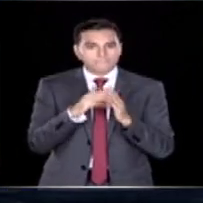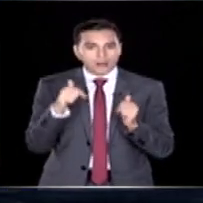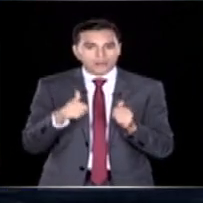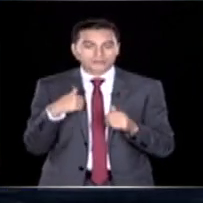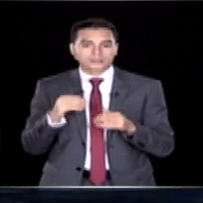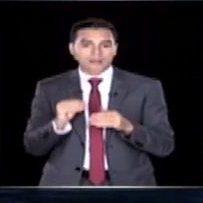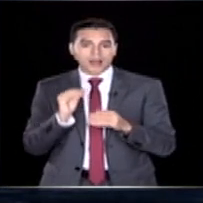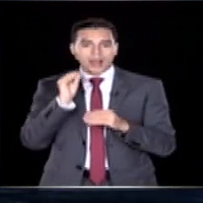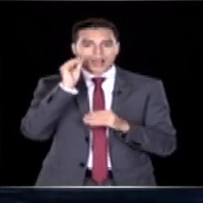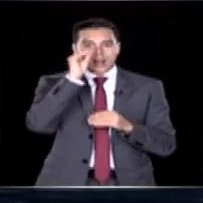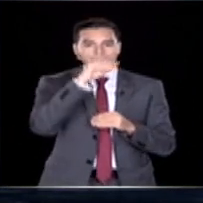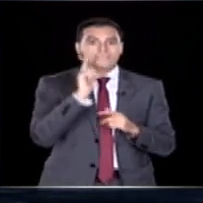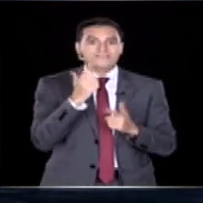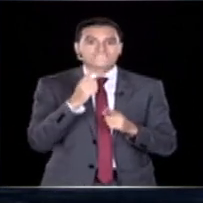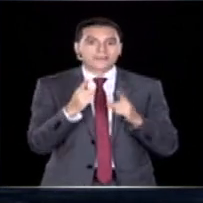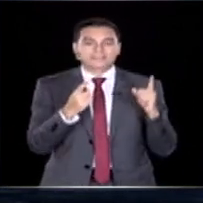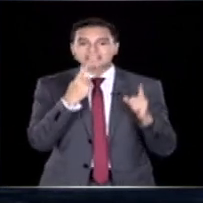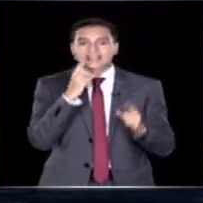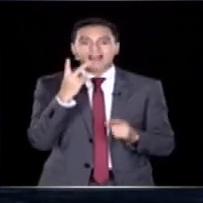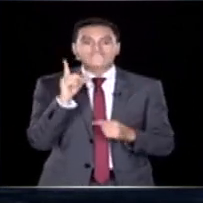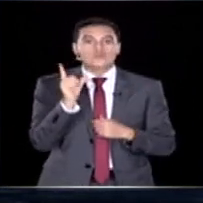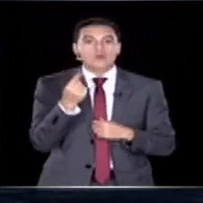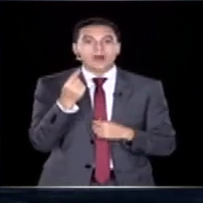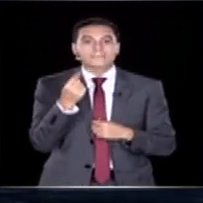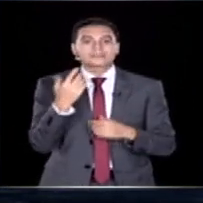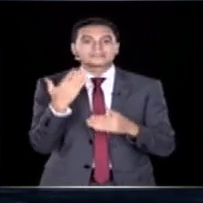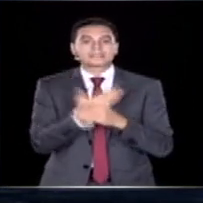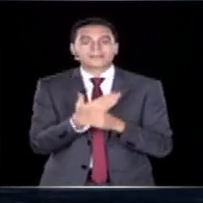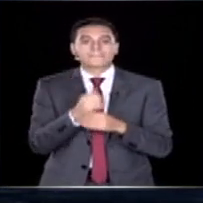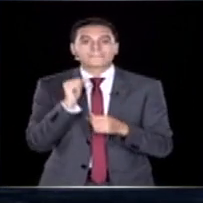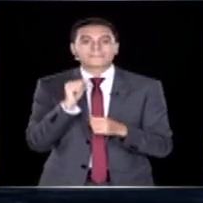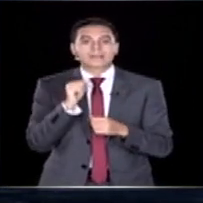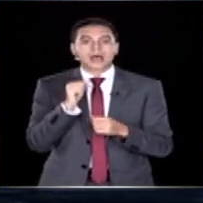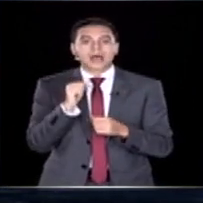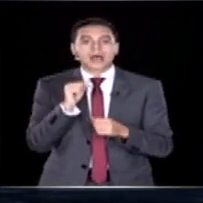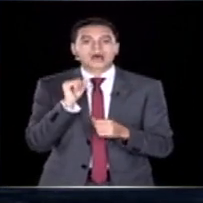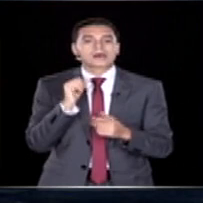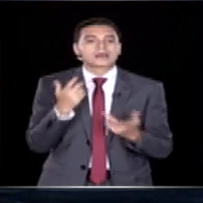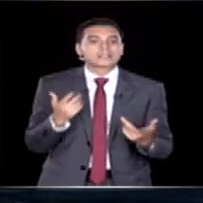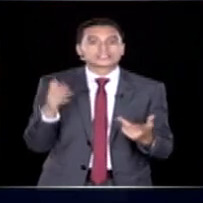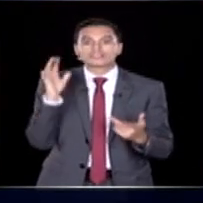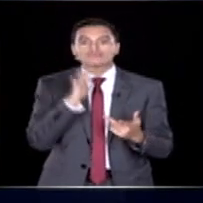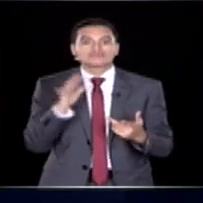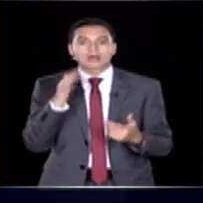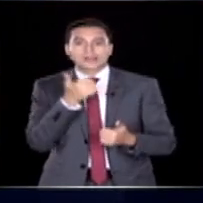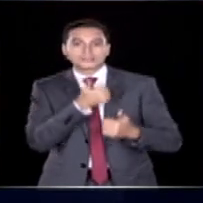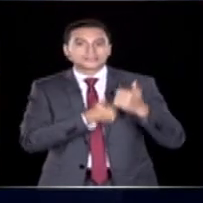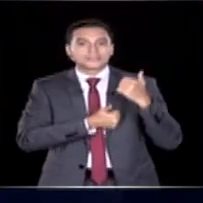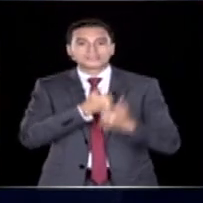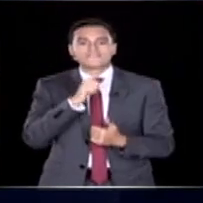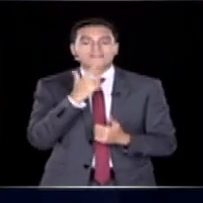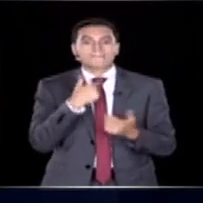مصر في امريكا سنة 2015 على العاب اولمبية على هامش في